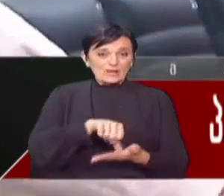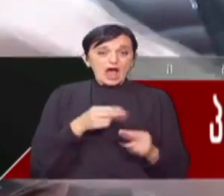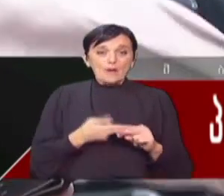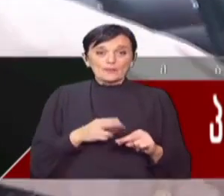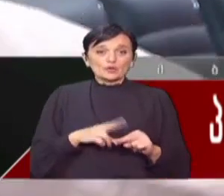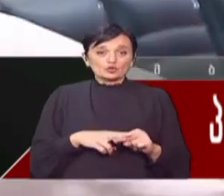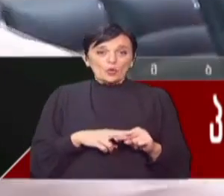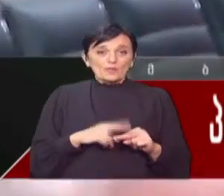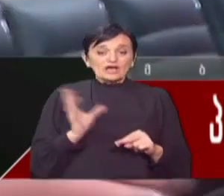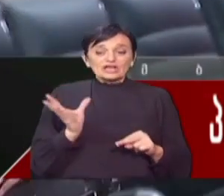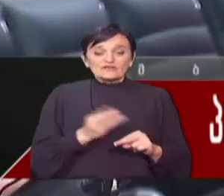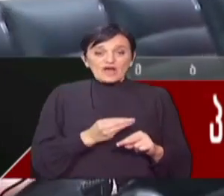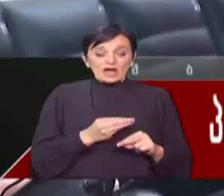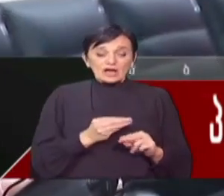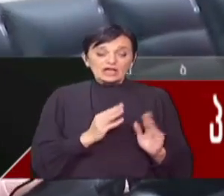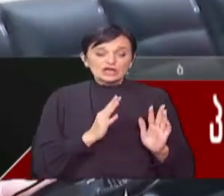Ამიტომ